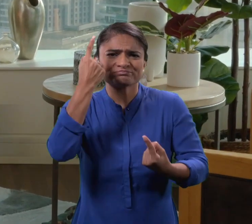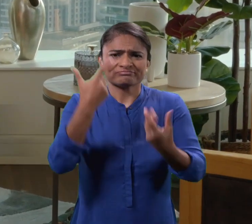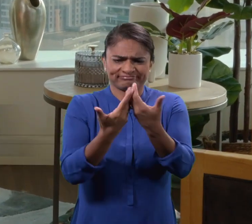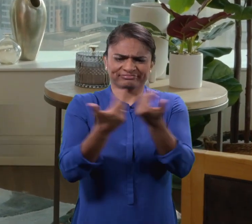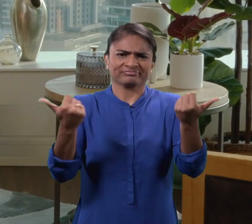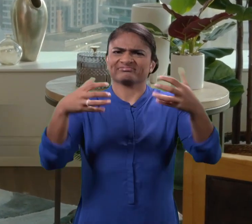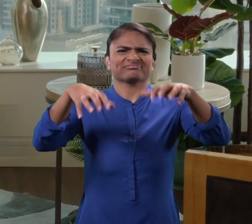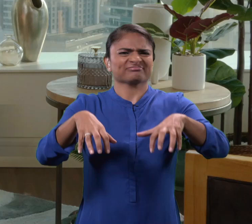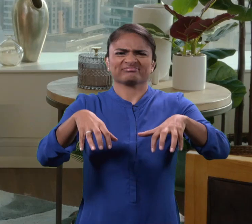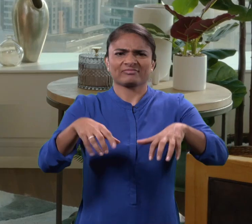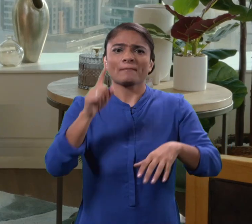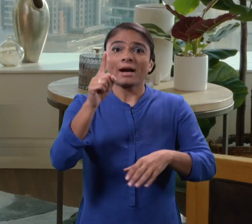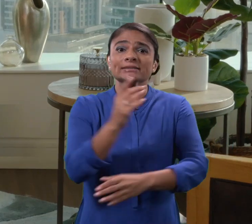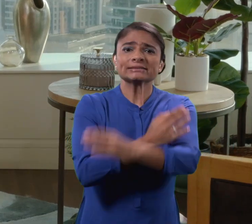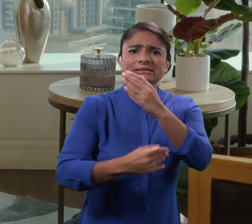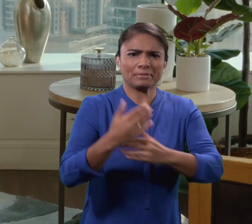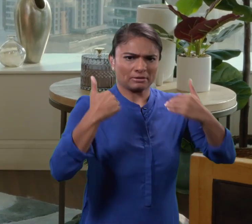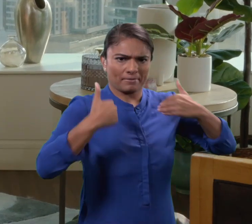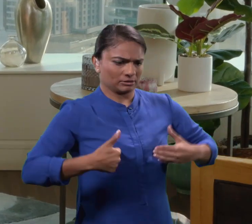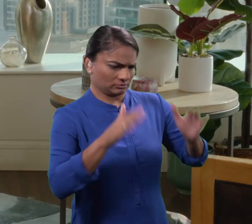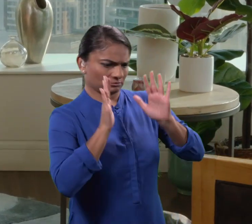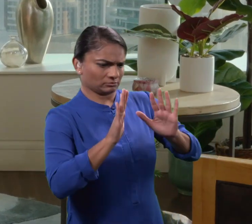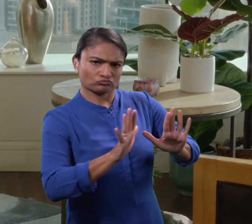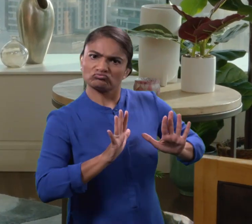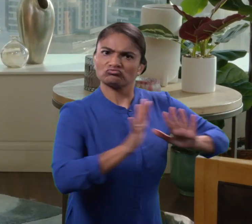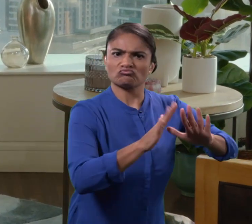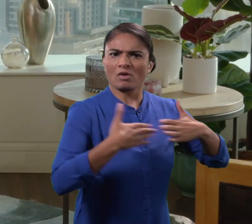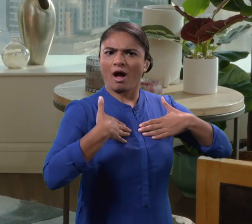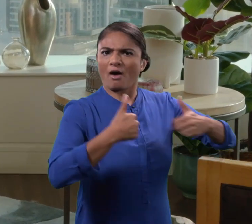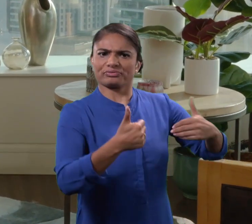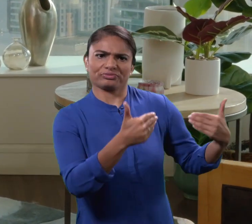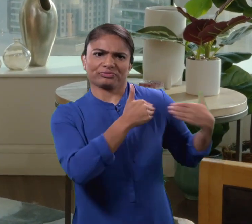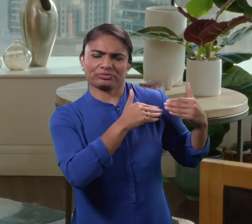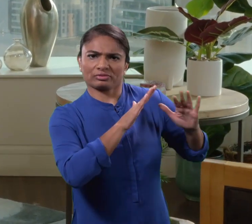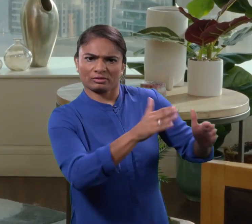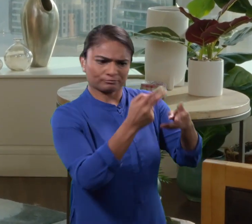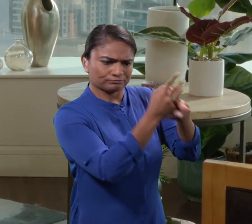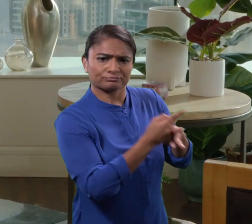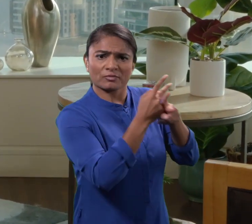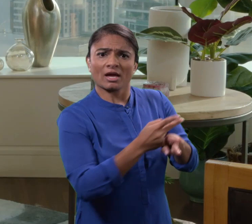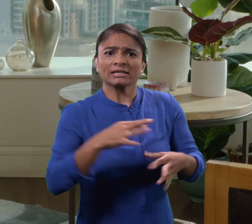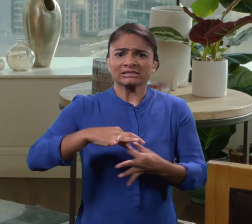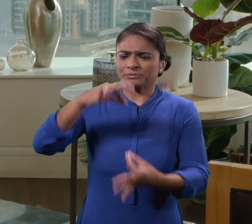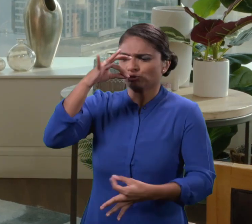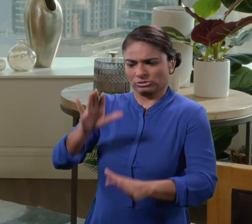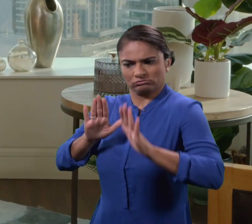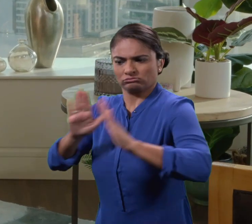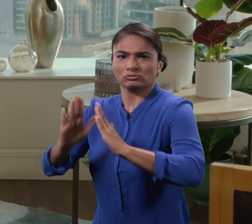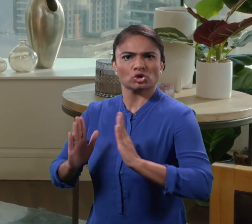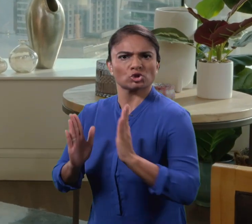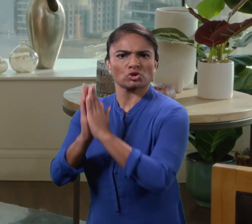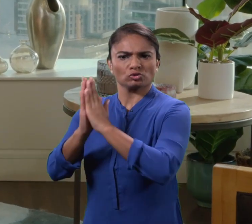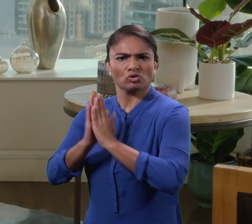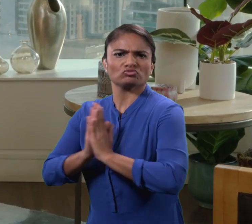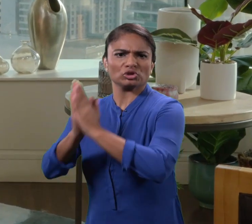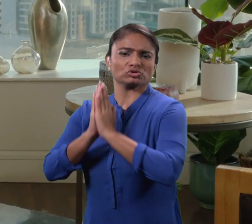distinct spheres. Disability is physical and thus belongs to healthcare professionals, while spirituality is religious and